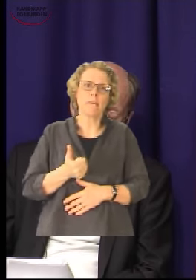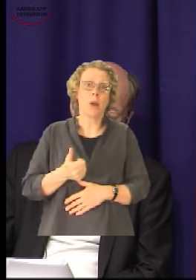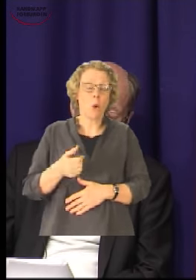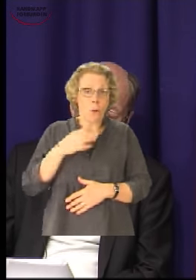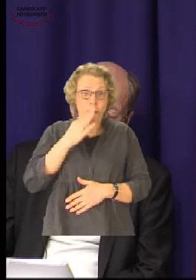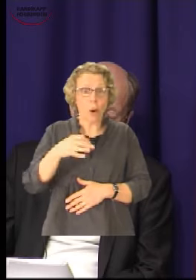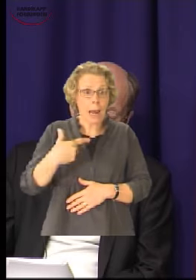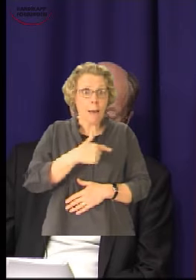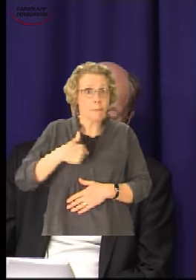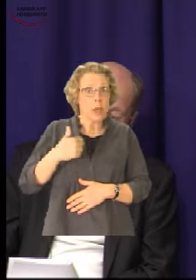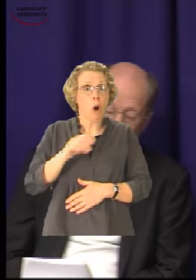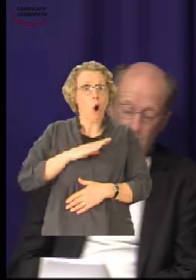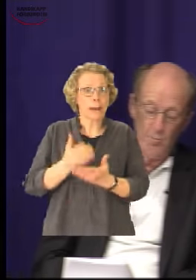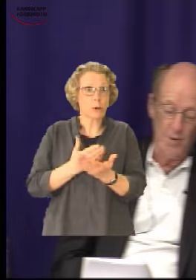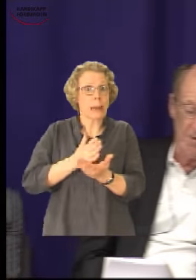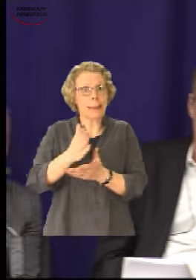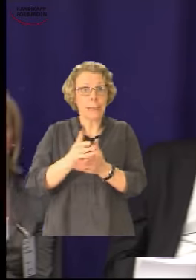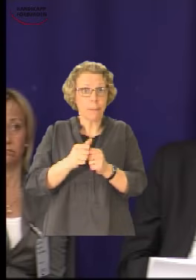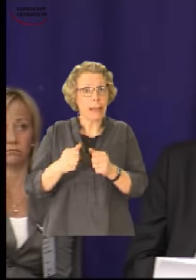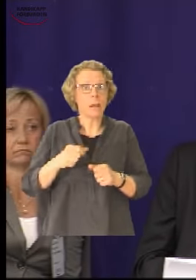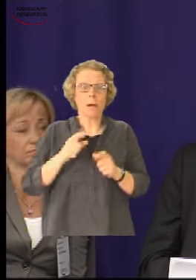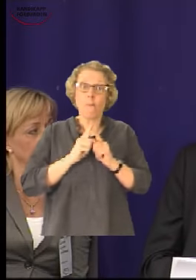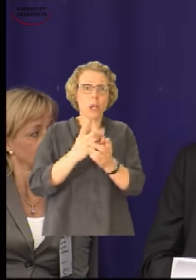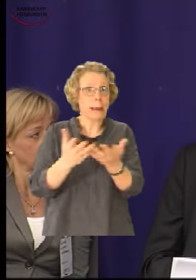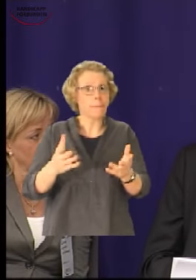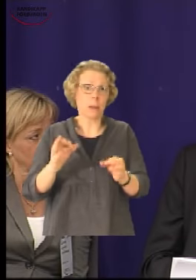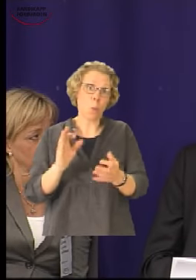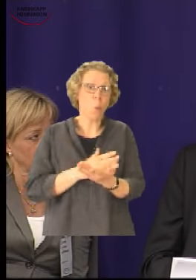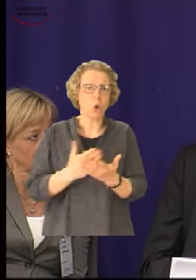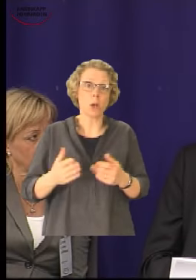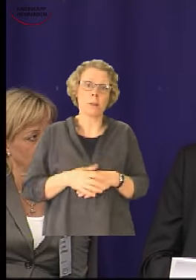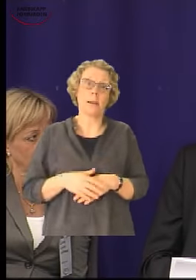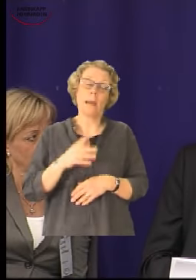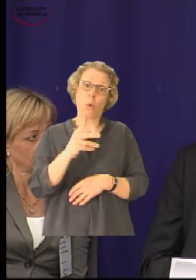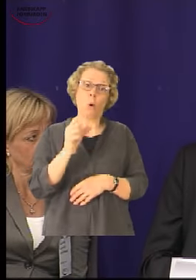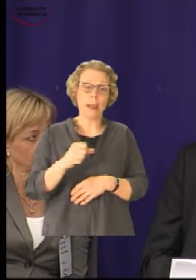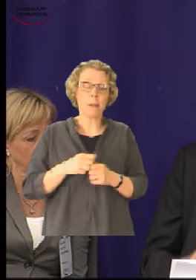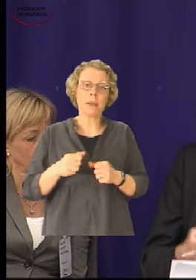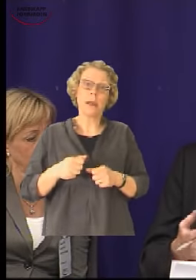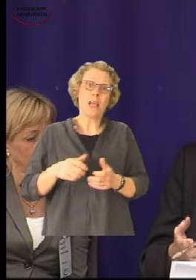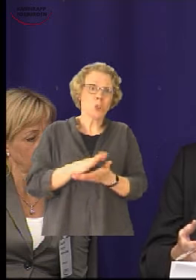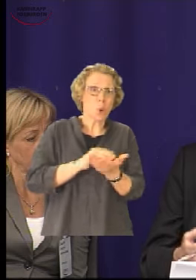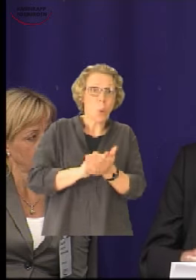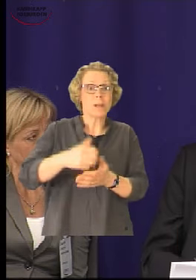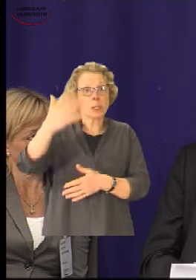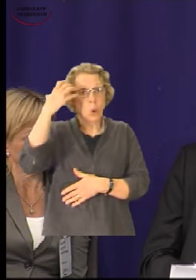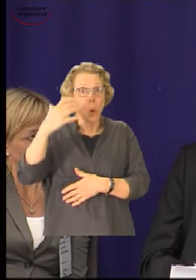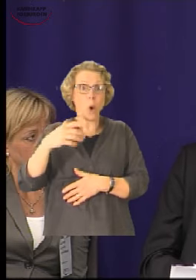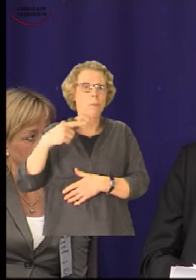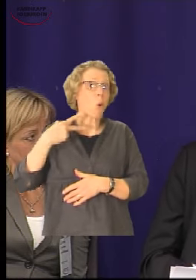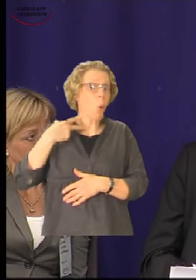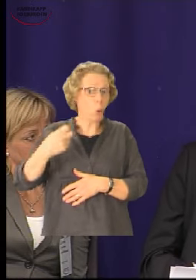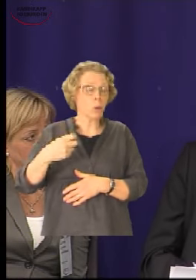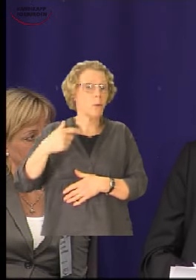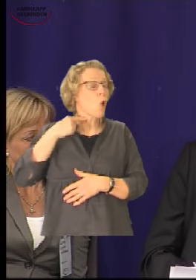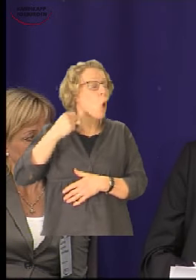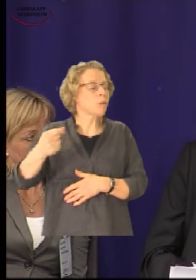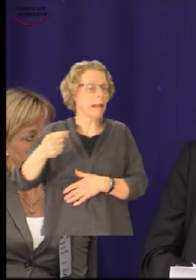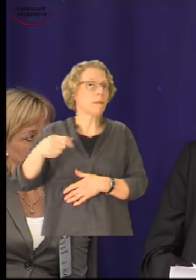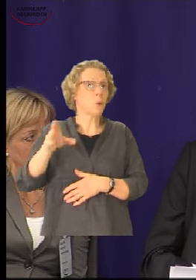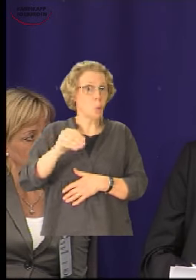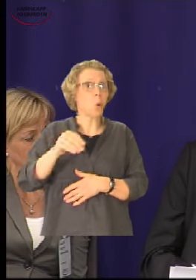ska följa dem. Men hur ser du på det faktum att de borgerligt styrda landstingen Stockholm, Skåne och Gotland, där tillhandahåller man de här dyrare,